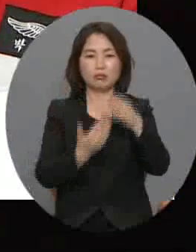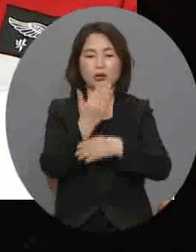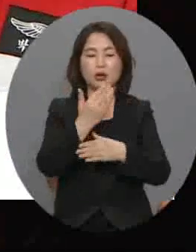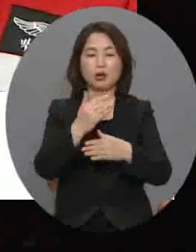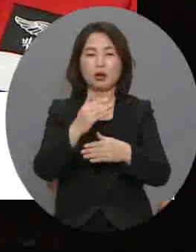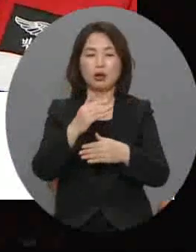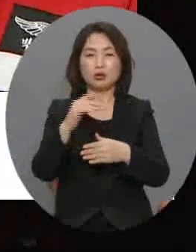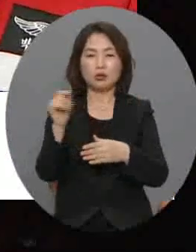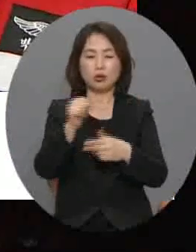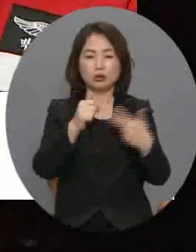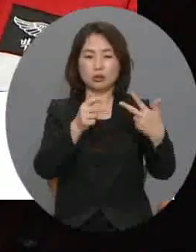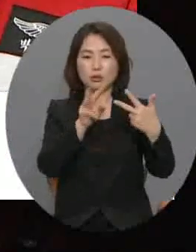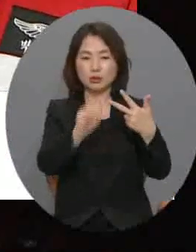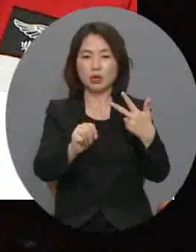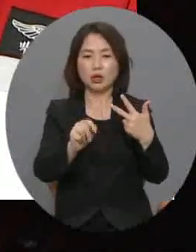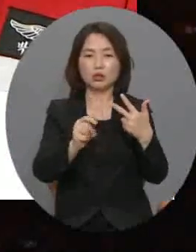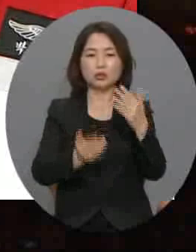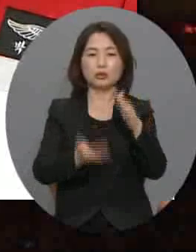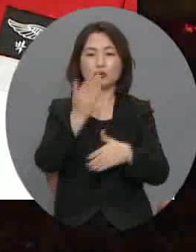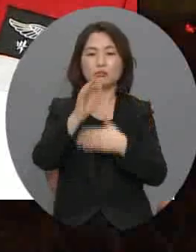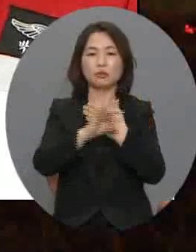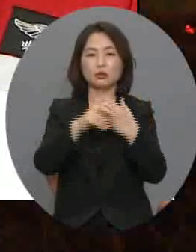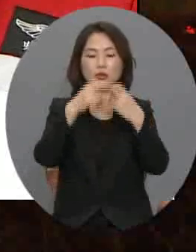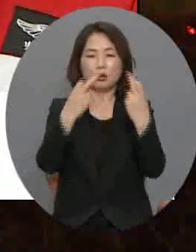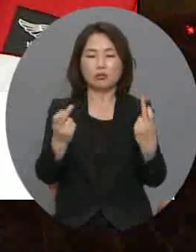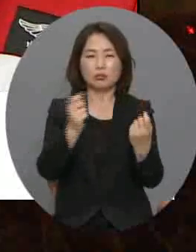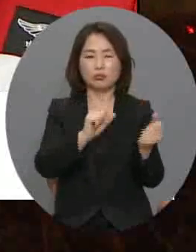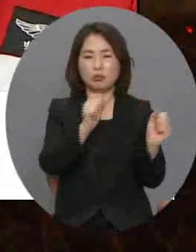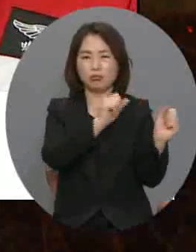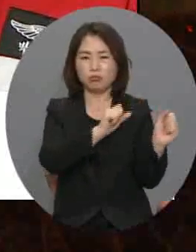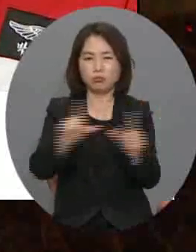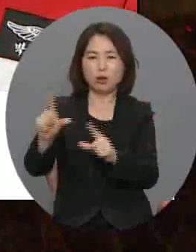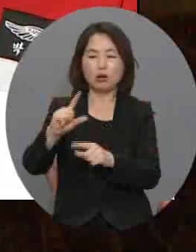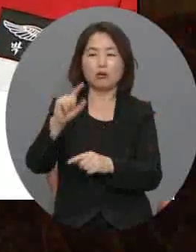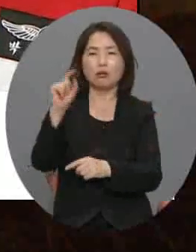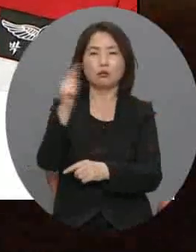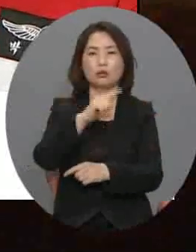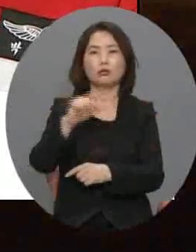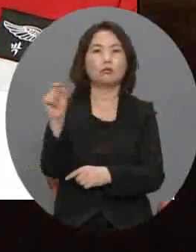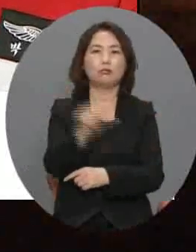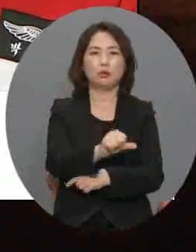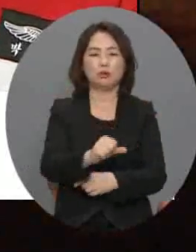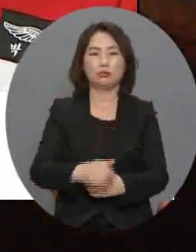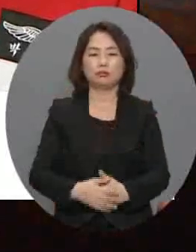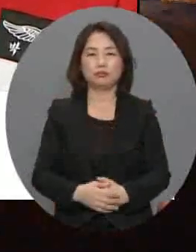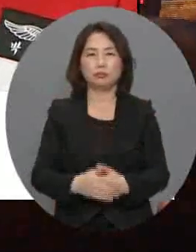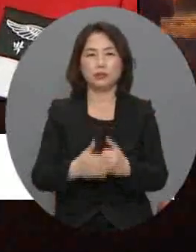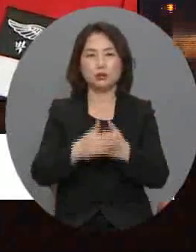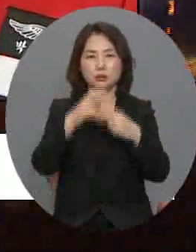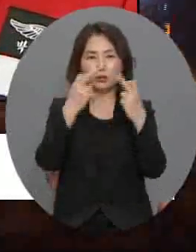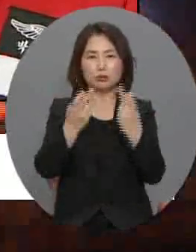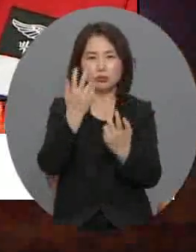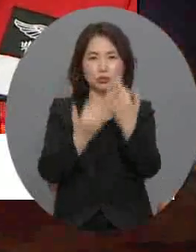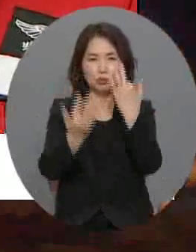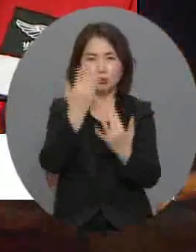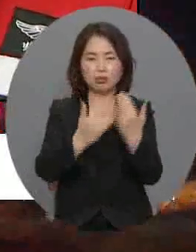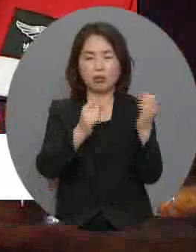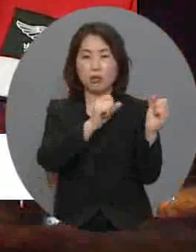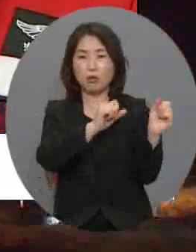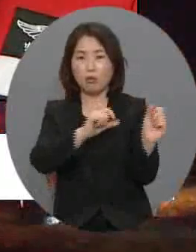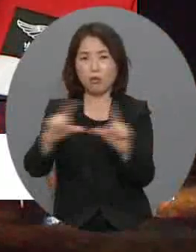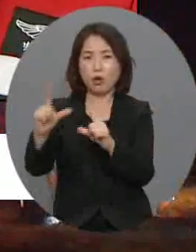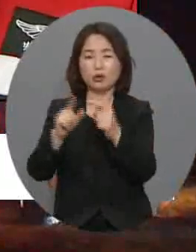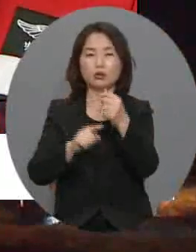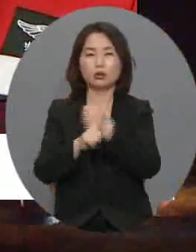초속 사실 7m 이상이 되게 되면은 산불의 확산 속도가 굉장히 빠릅니다. 그래서 산불이 조금 크게 된